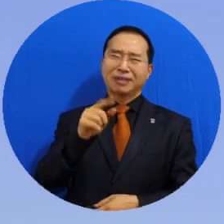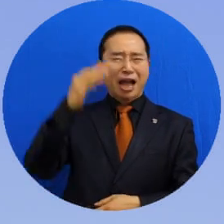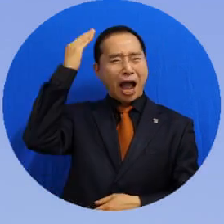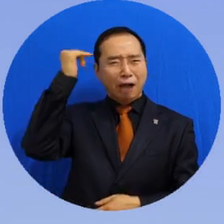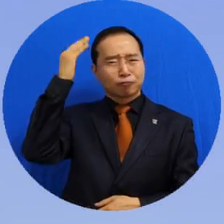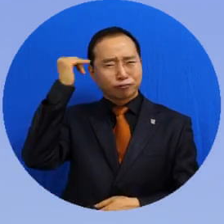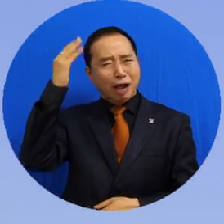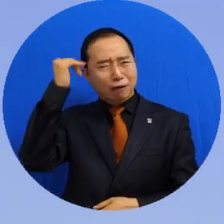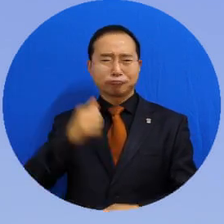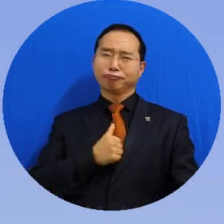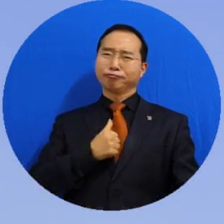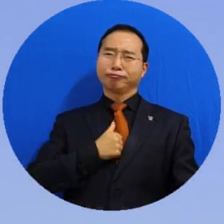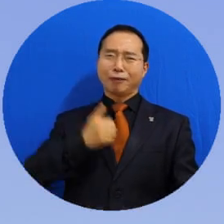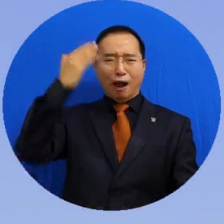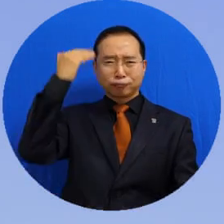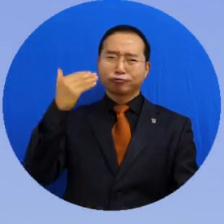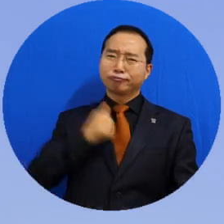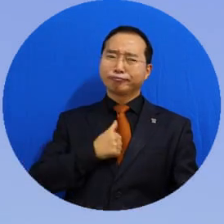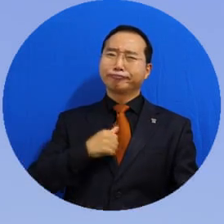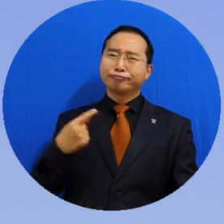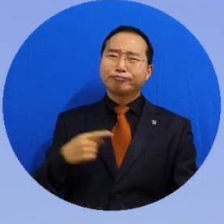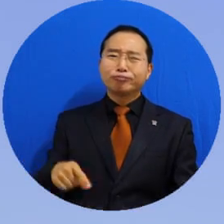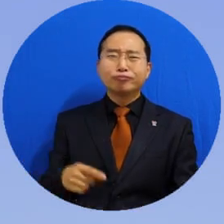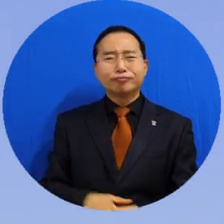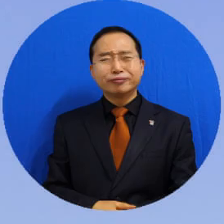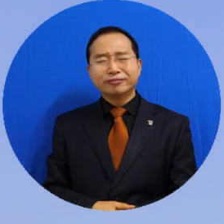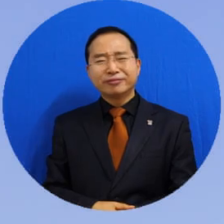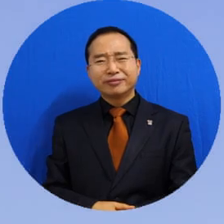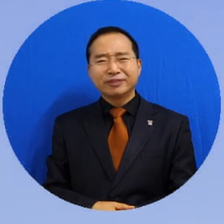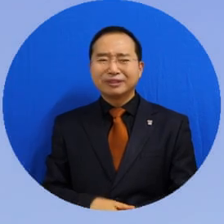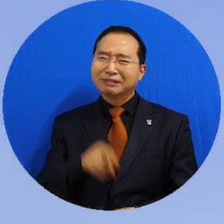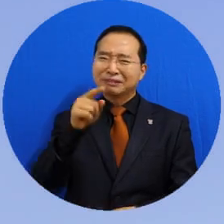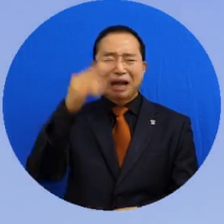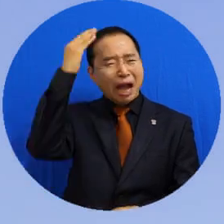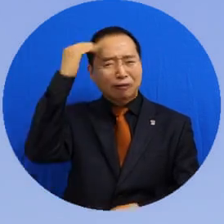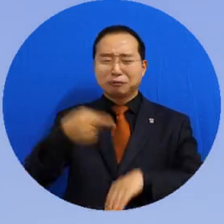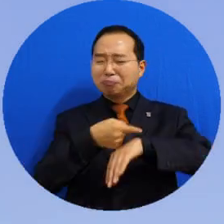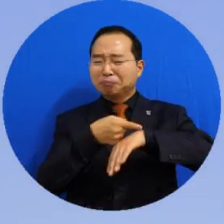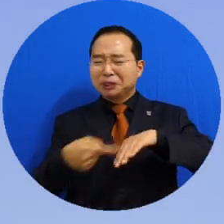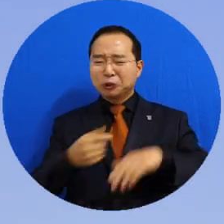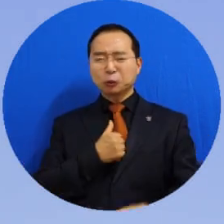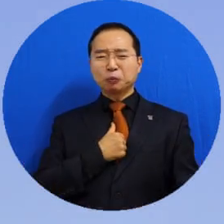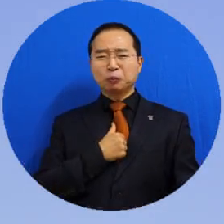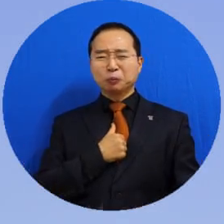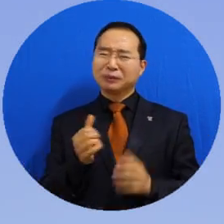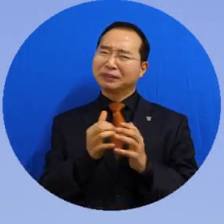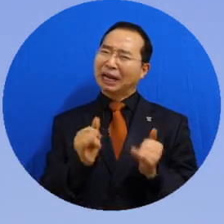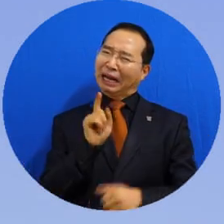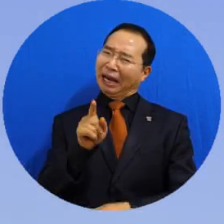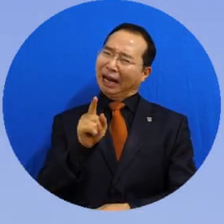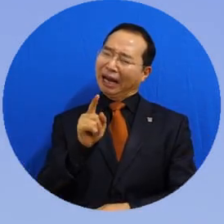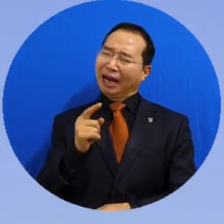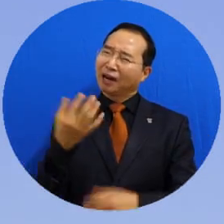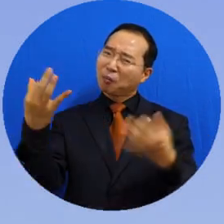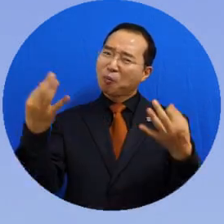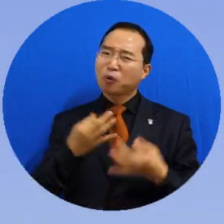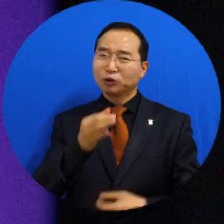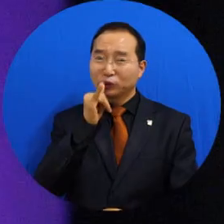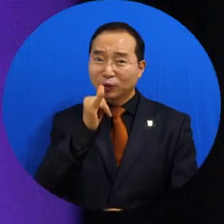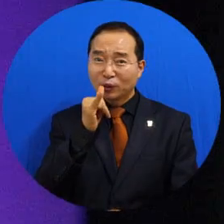종일 코리안 디아스포라 혹시 저 사람 민족주의자 아니야? 이렇게 생각하실 수도